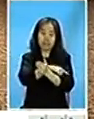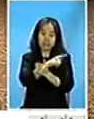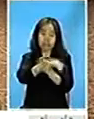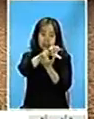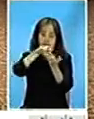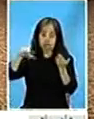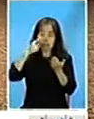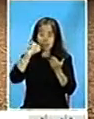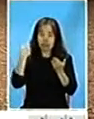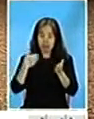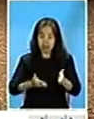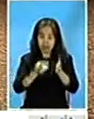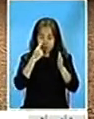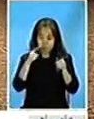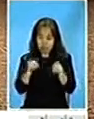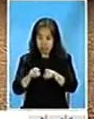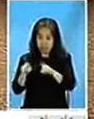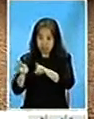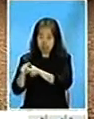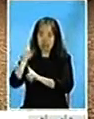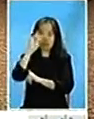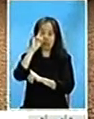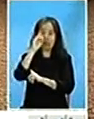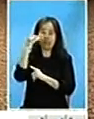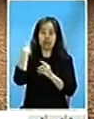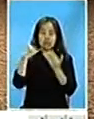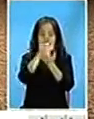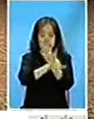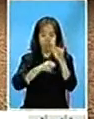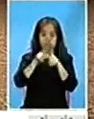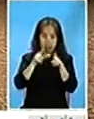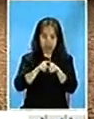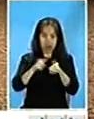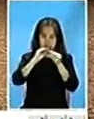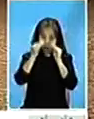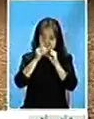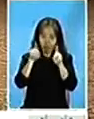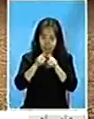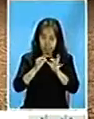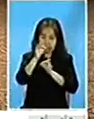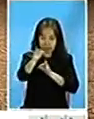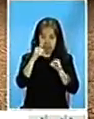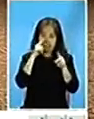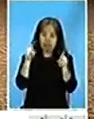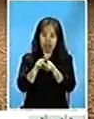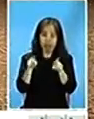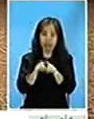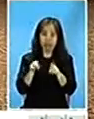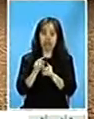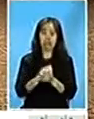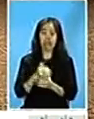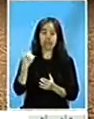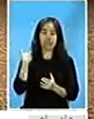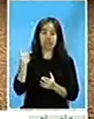างค่ะ80เส้นทางนะคะในทุกจังหวัดนะคะเป็นเส้นทางเดียวกันหมายเลขเดียวกันระยะทางเดียวกันในเล่มขาวคาดแดง